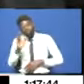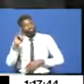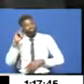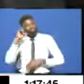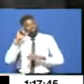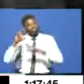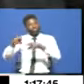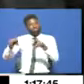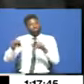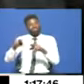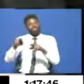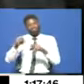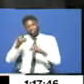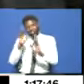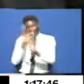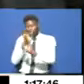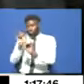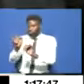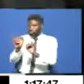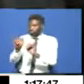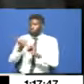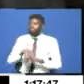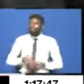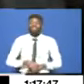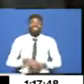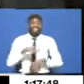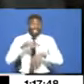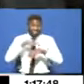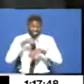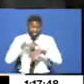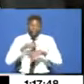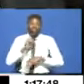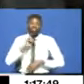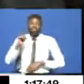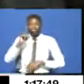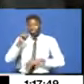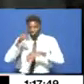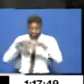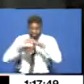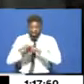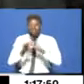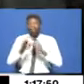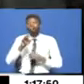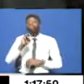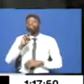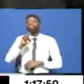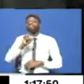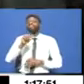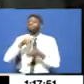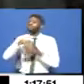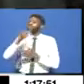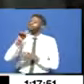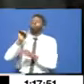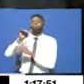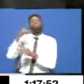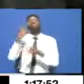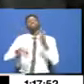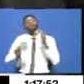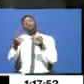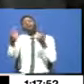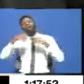room. Kenyatta alipoingia hapo sitting room na Musa akatoka nje. Namna gani mnakuja hapa?